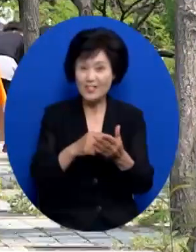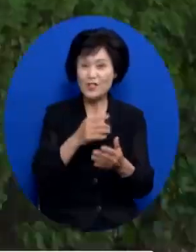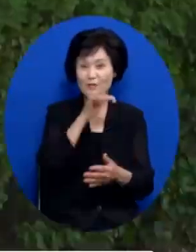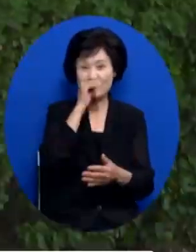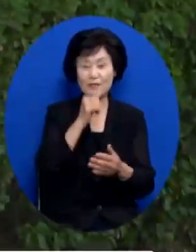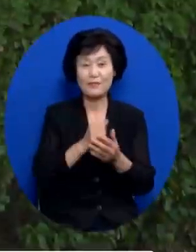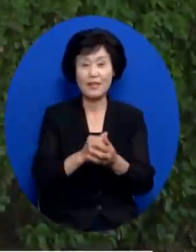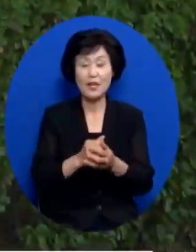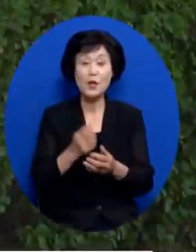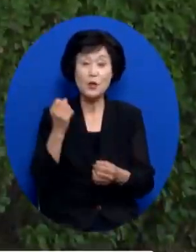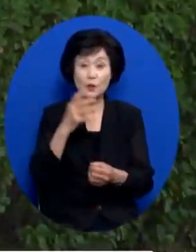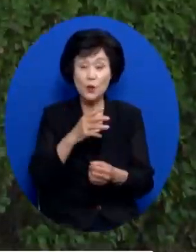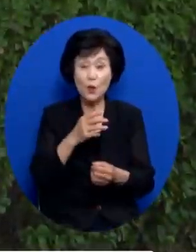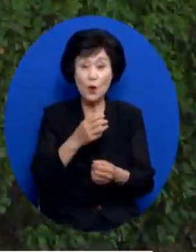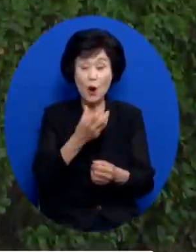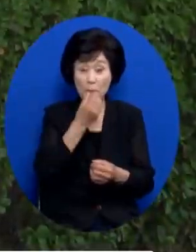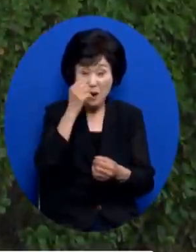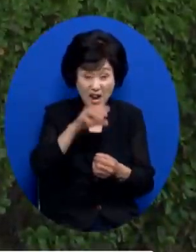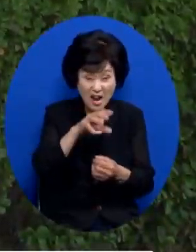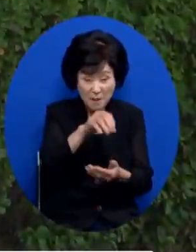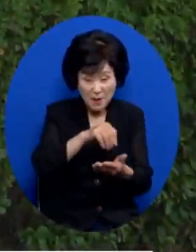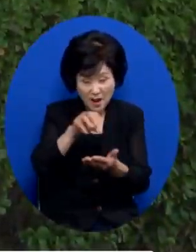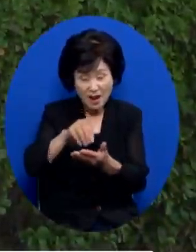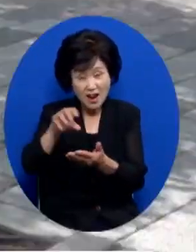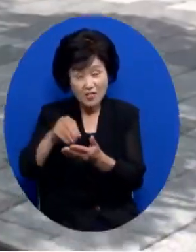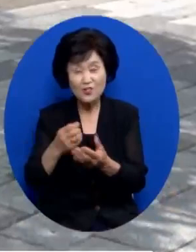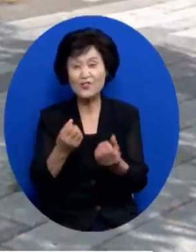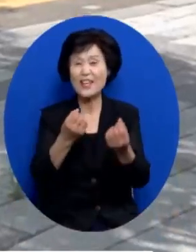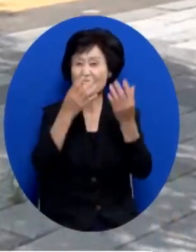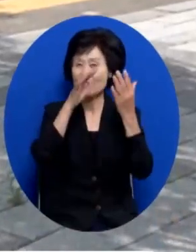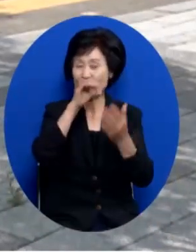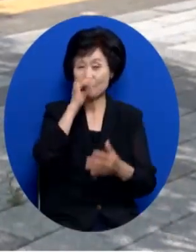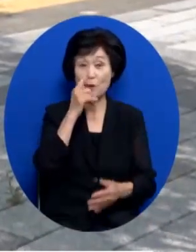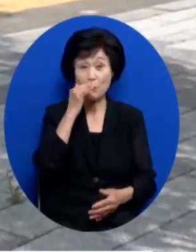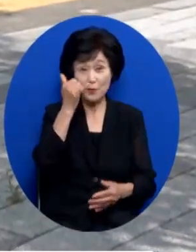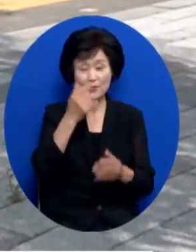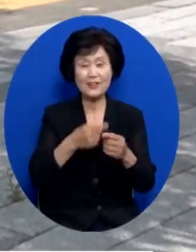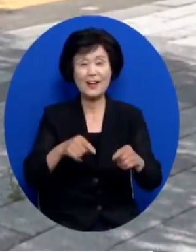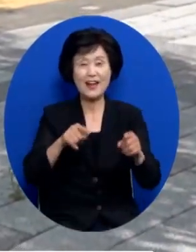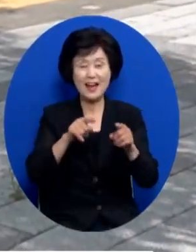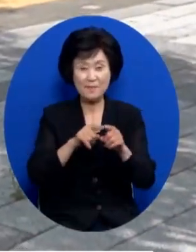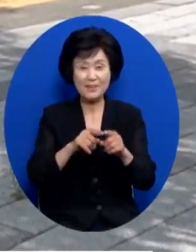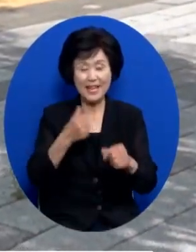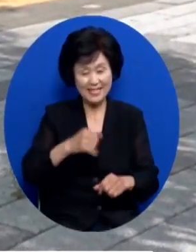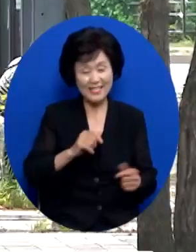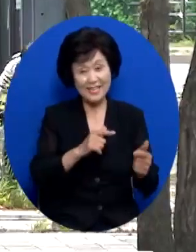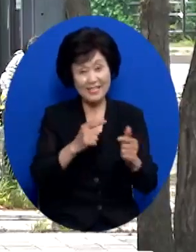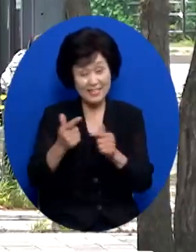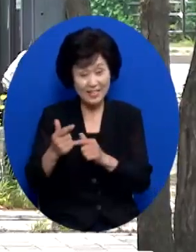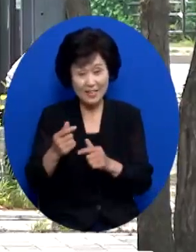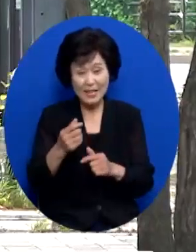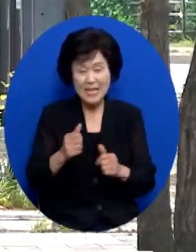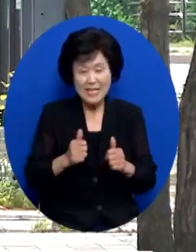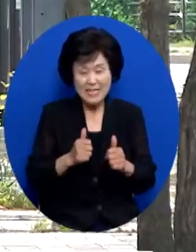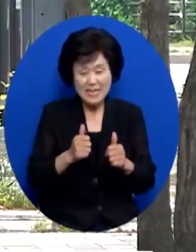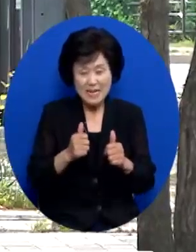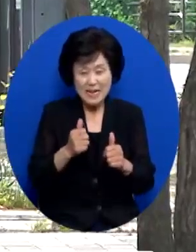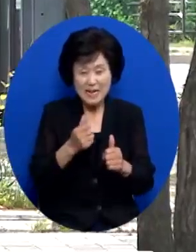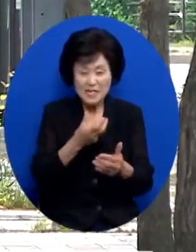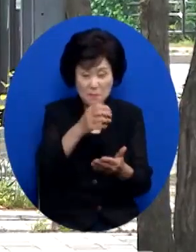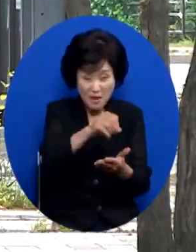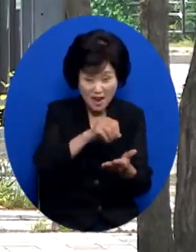쓰레기를 줍는 플로깅 행사도 열렸습니다. 부모님과 함께한 아이들은 하나라도 놓칠세라 열심히 쓰레기를 주우며